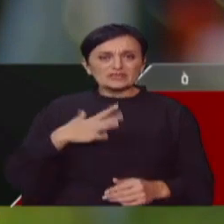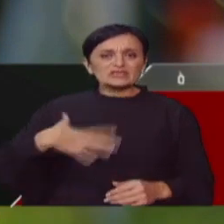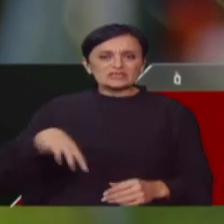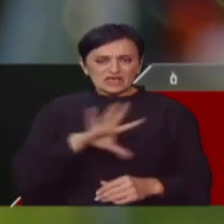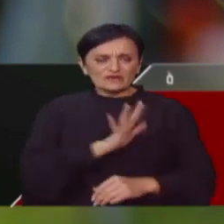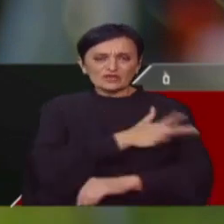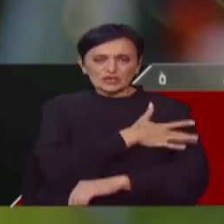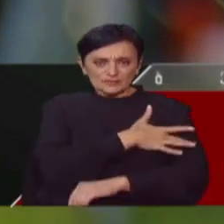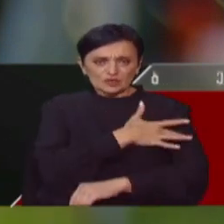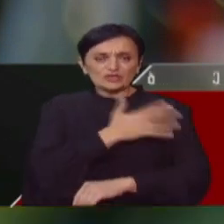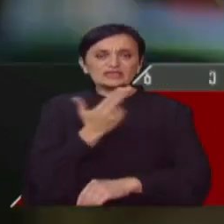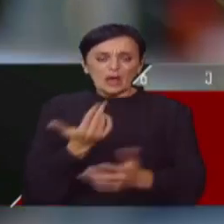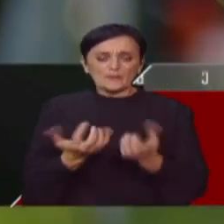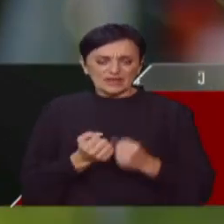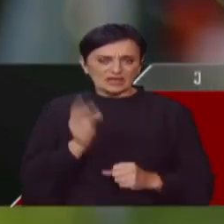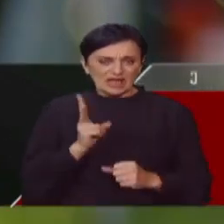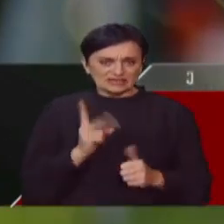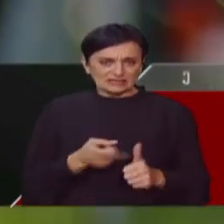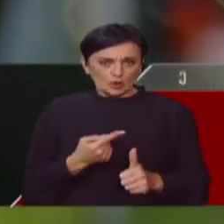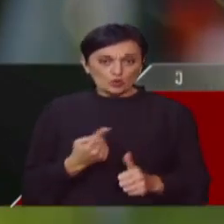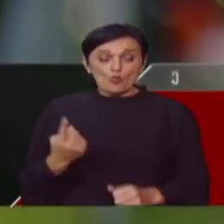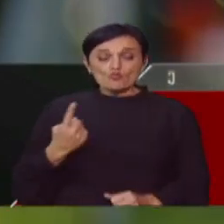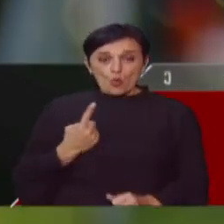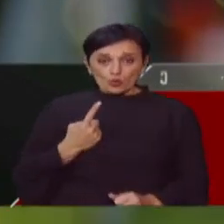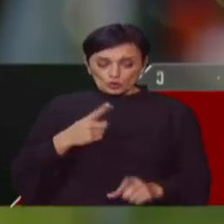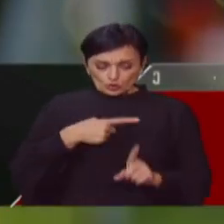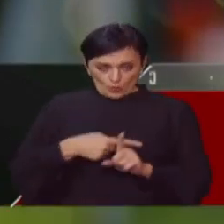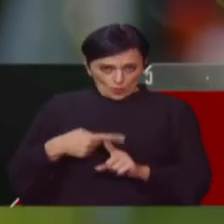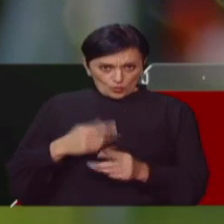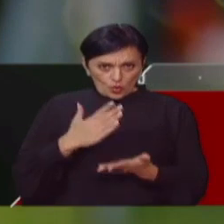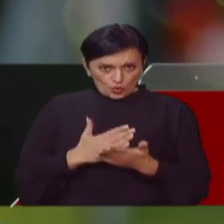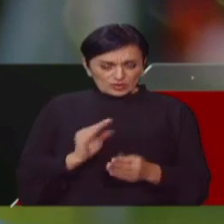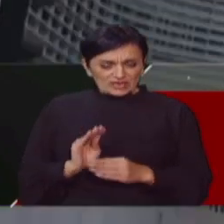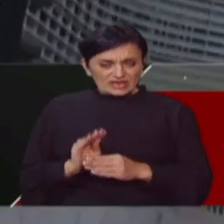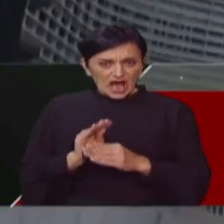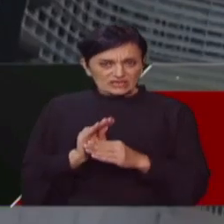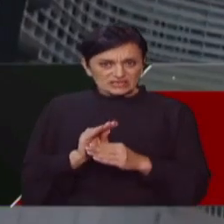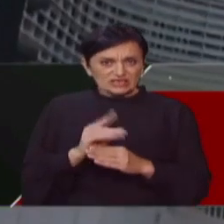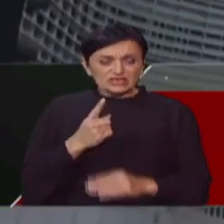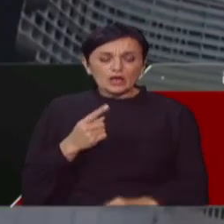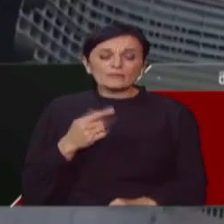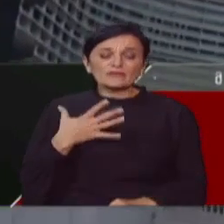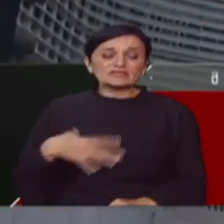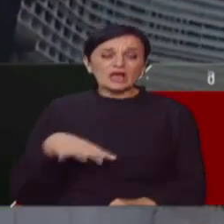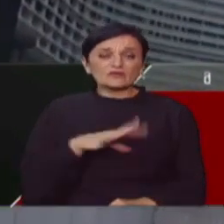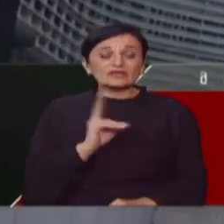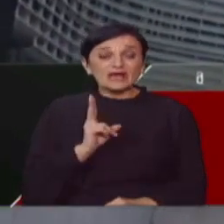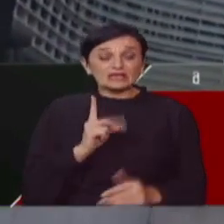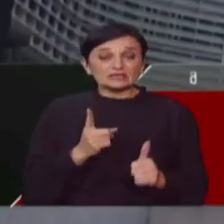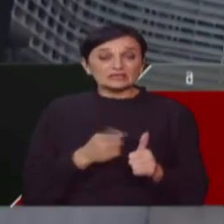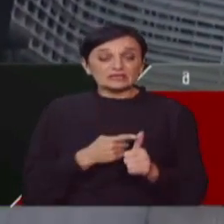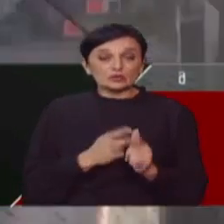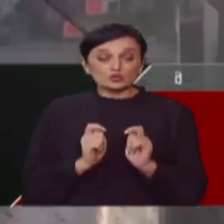საქართველოს იმსახურებს კიდევაც და მიიღებს კანდიდატის სტატუსს. მოლოდინები პოზიტიური არის გაზრდილი ერთიორად. საქართველოსთვის კანდიდატის